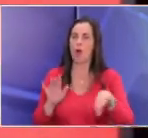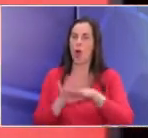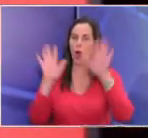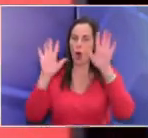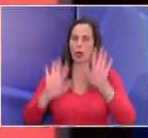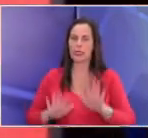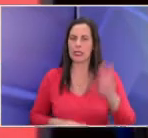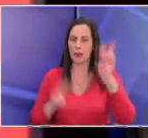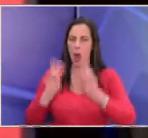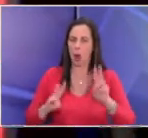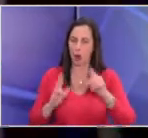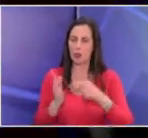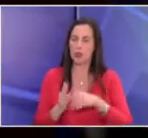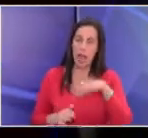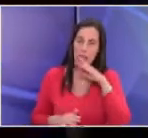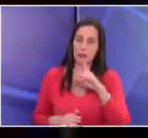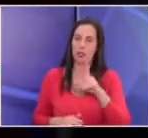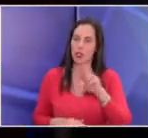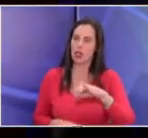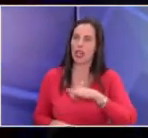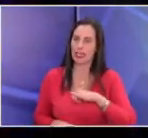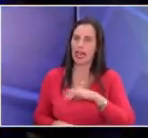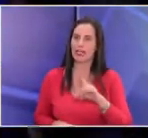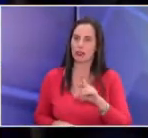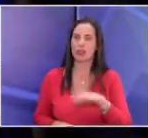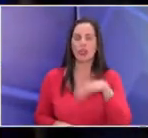חזר על אותה מילה איזה 20 פעם.